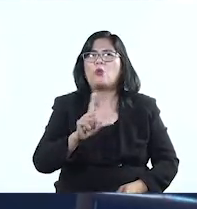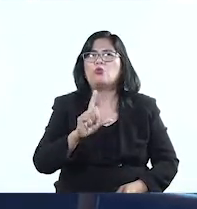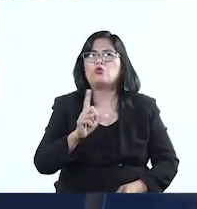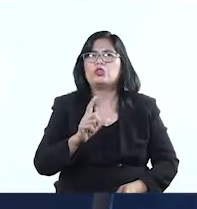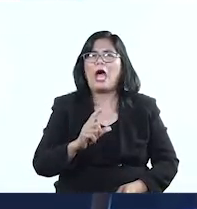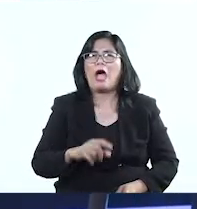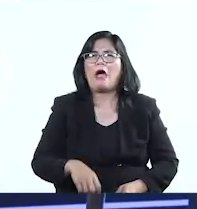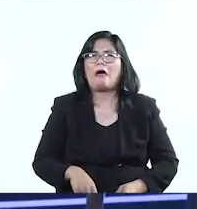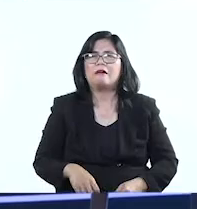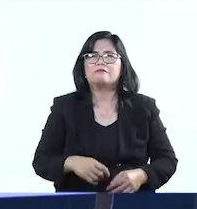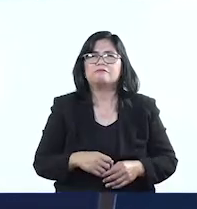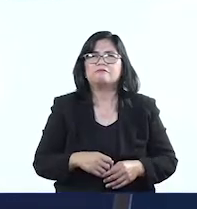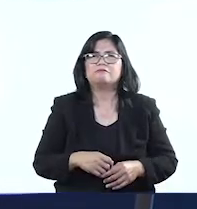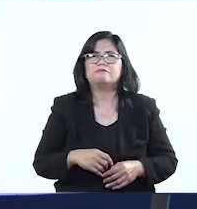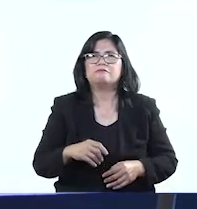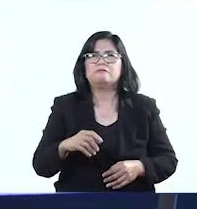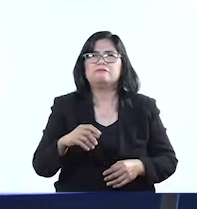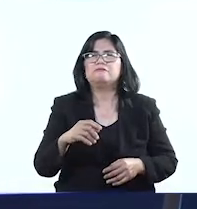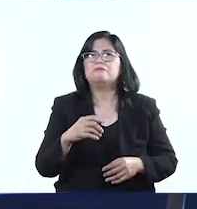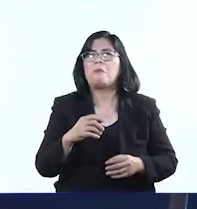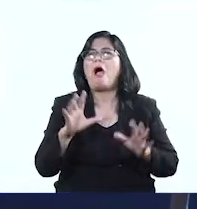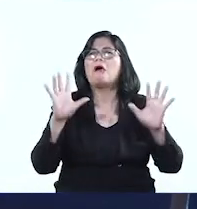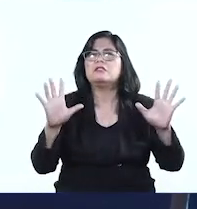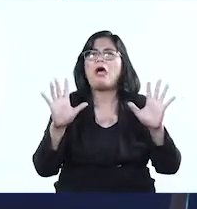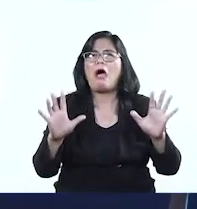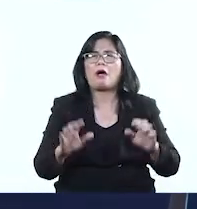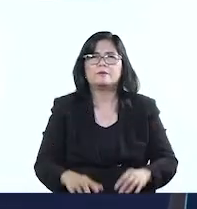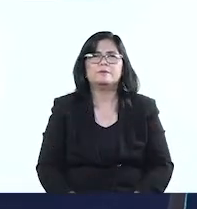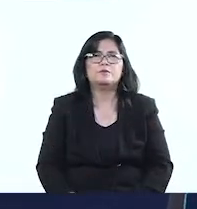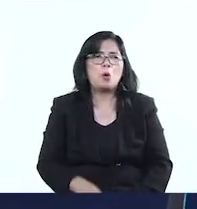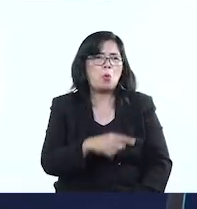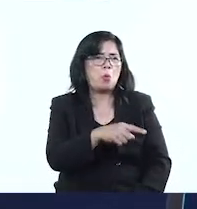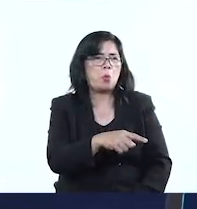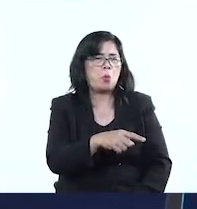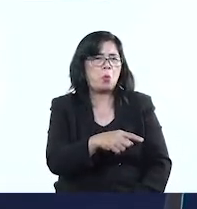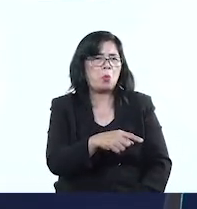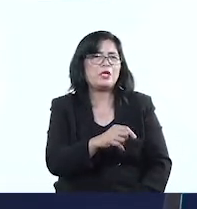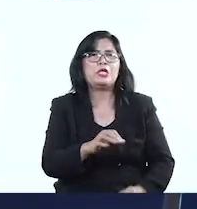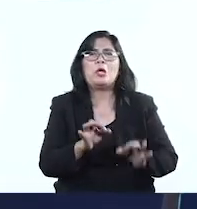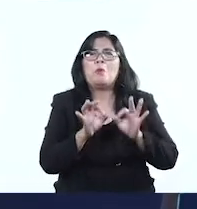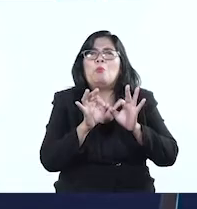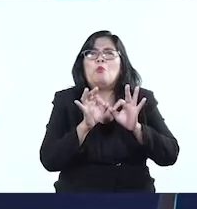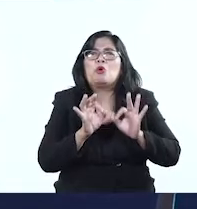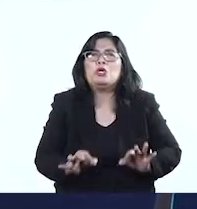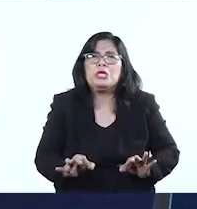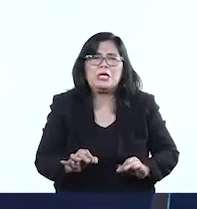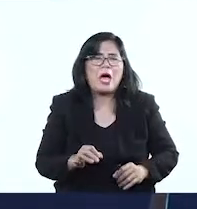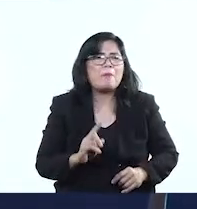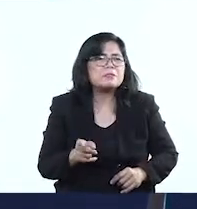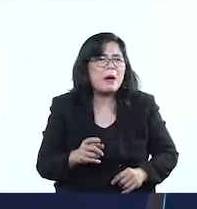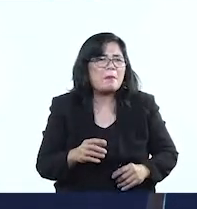Hai borok sama nggak sembuh-sembuh wow Ini berarti murni di hadapan Allah waduh